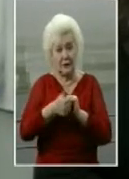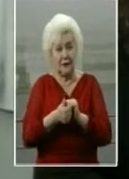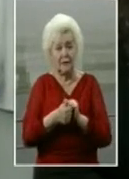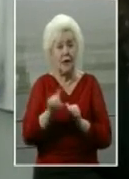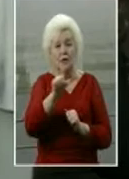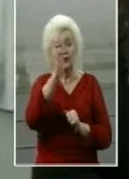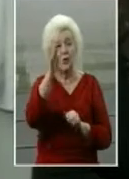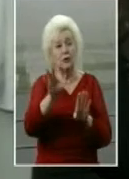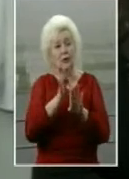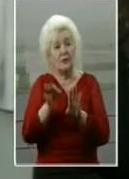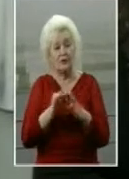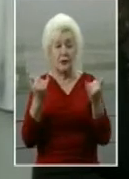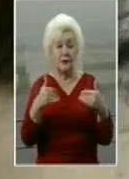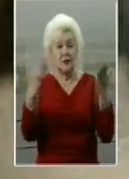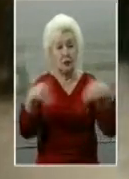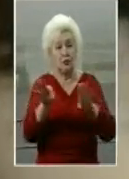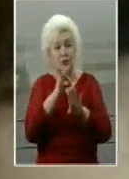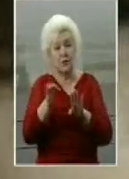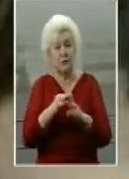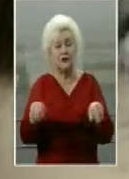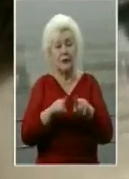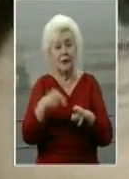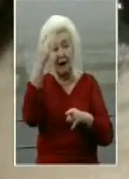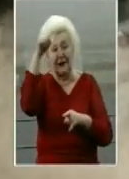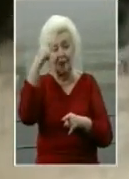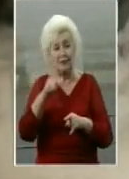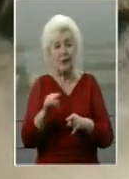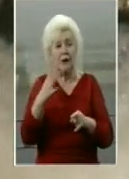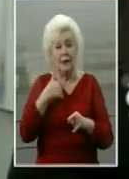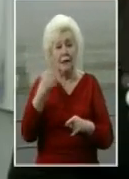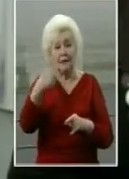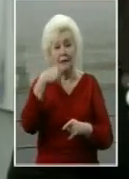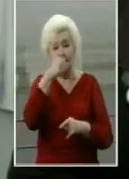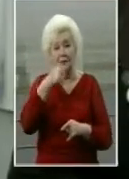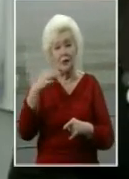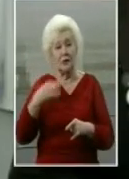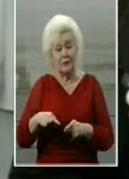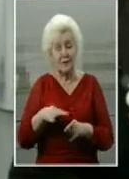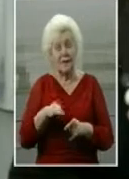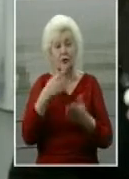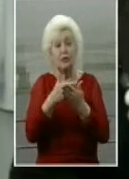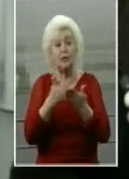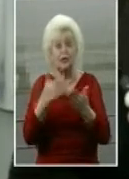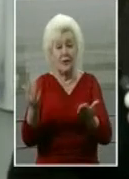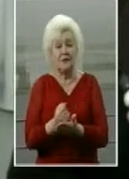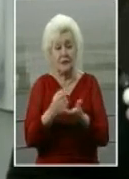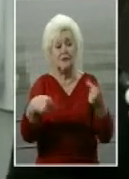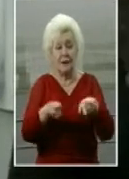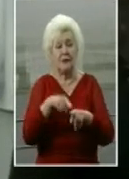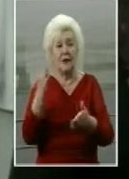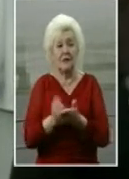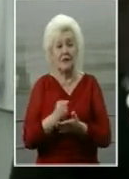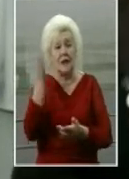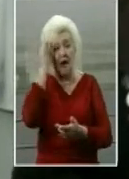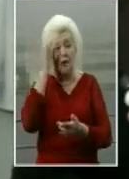що їх буду вишивати. Ну, зараз вже вишиваю. Так і творимо сину на 30 років. Він казав, не вже встигла, так встигла